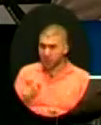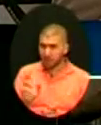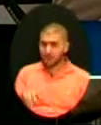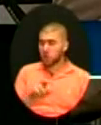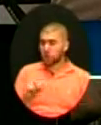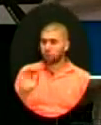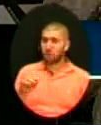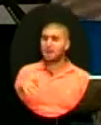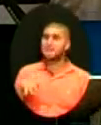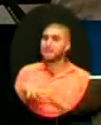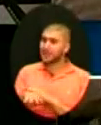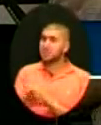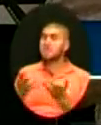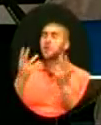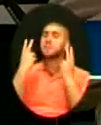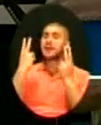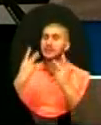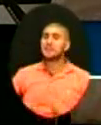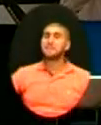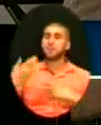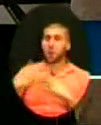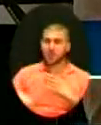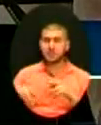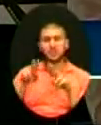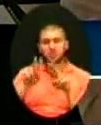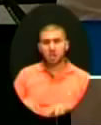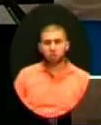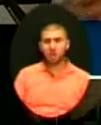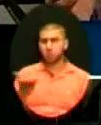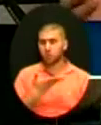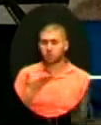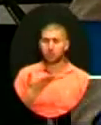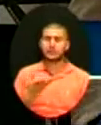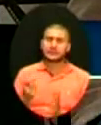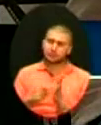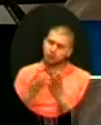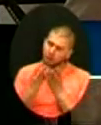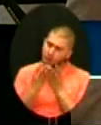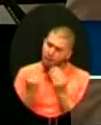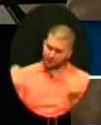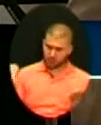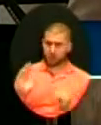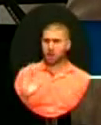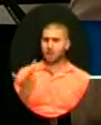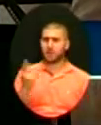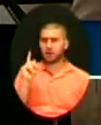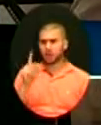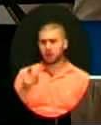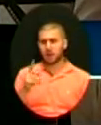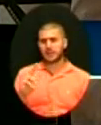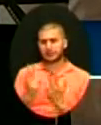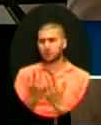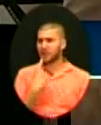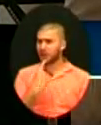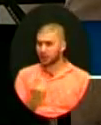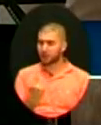והעניין הזה של הפליטים הוא מאוד מרכזי בימים האלה. יש לנו סיבות רבות. למה לבוא לציבור ולומר